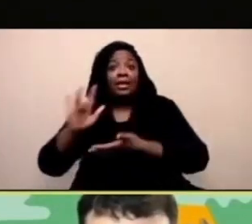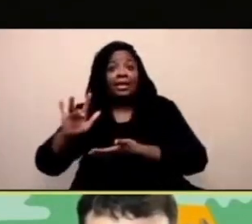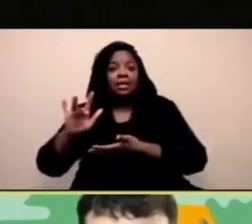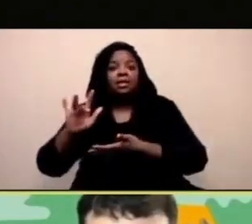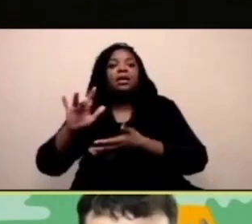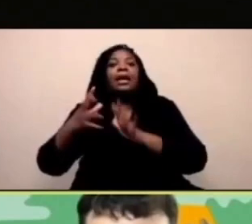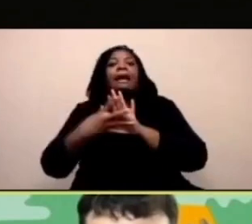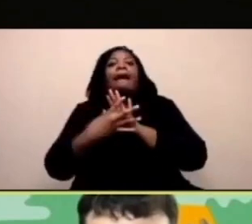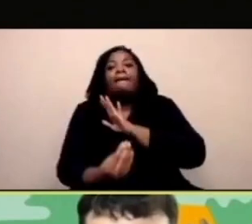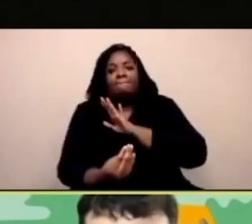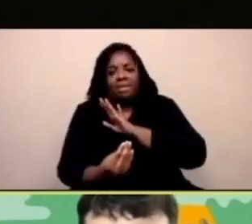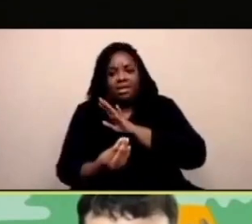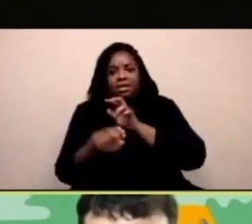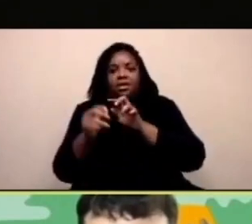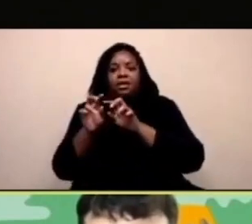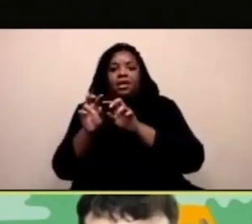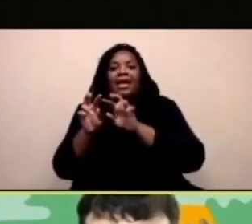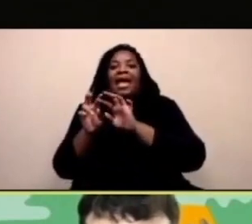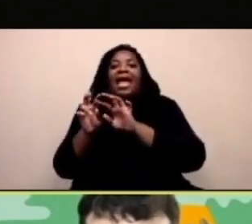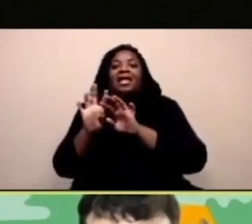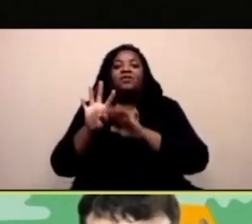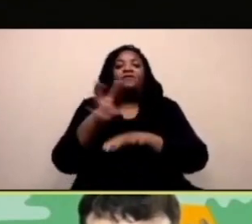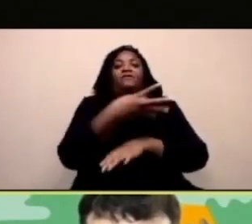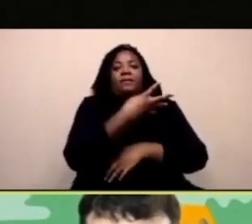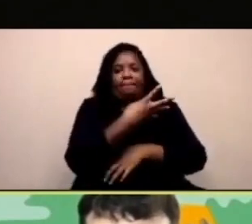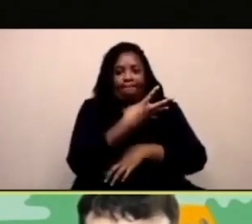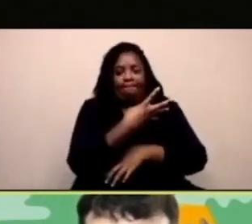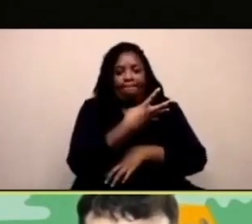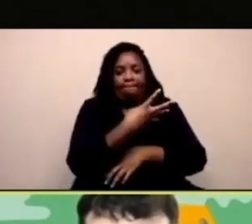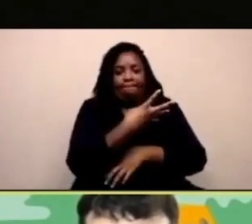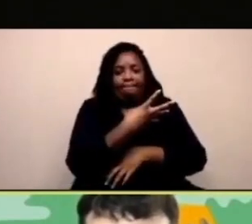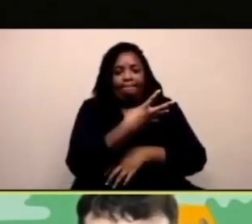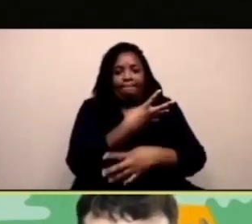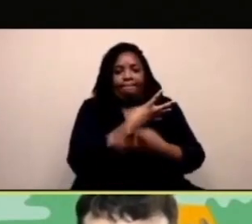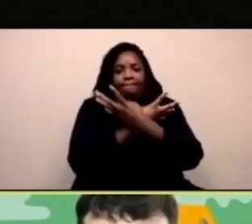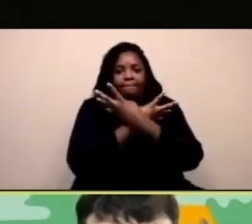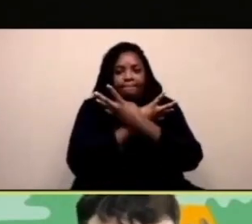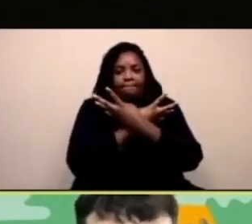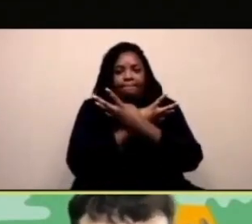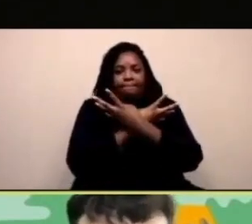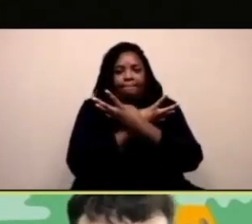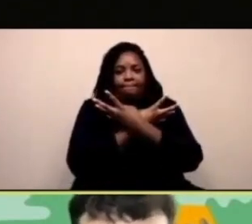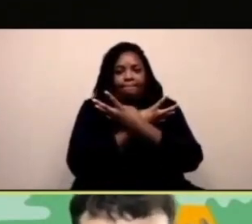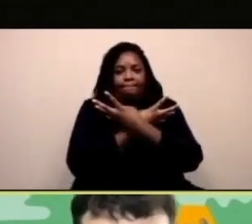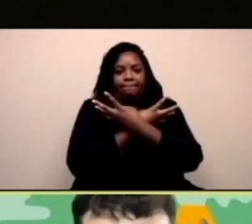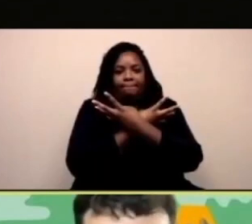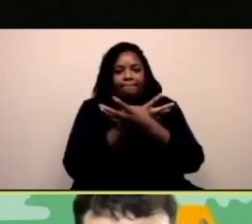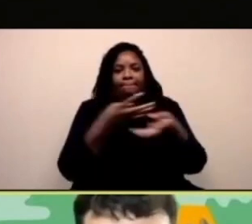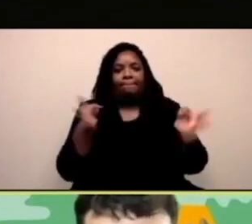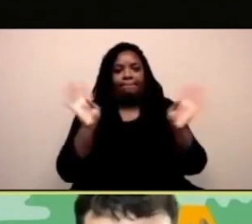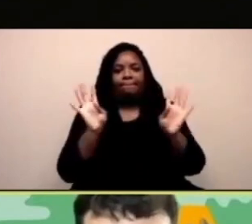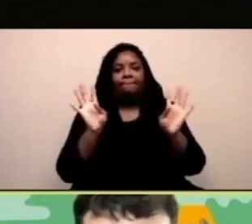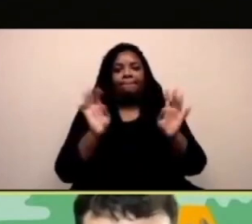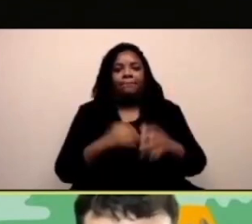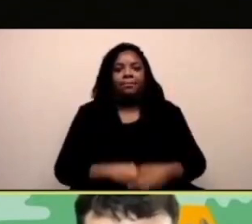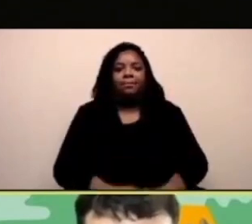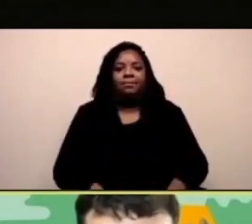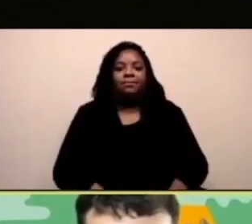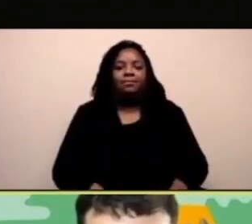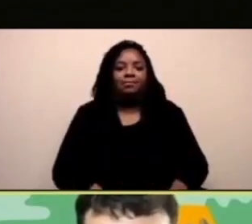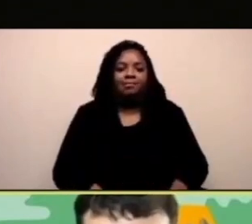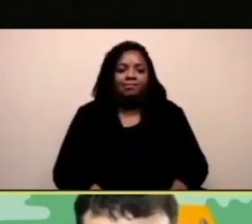ちょっと後径をつけますヒゲをつけますでこれは